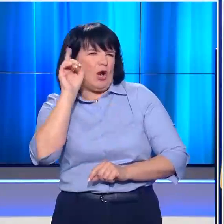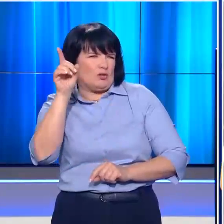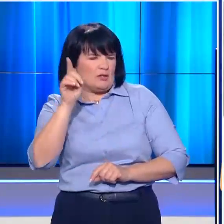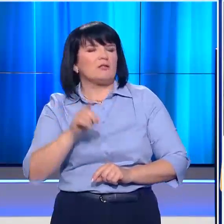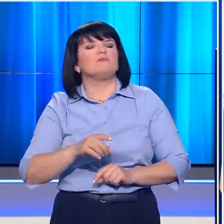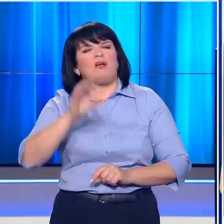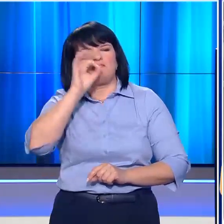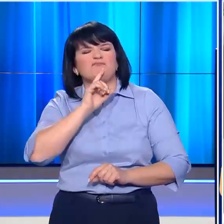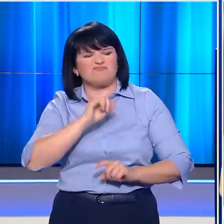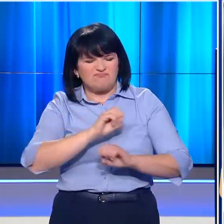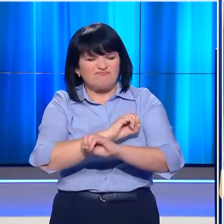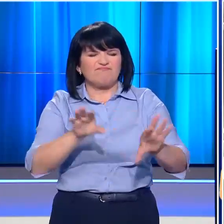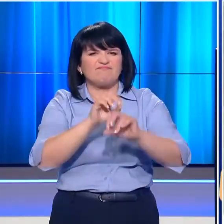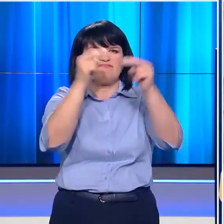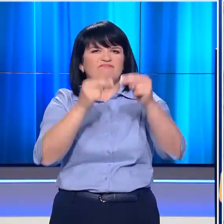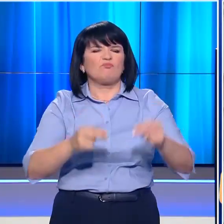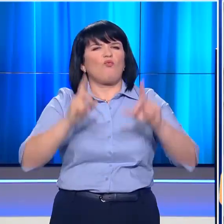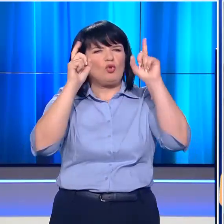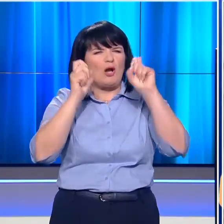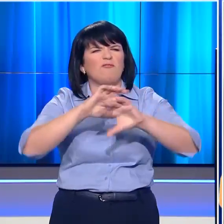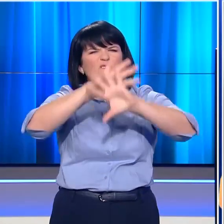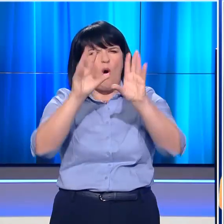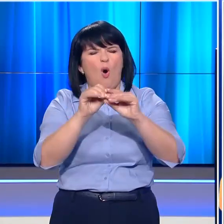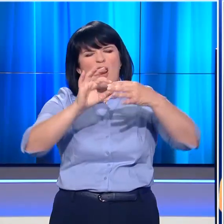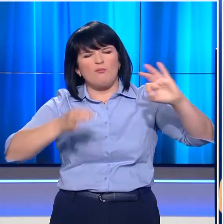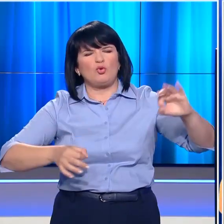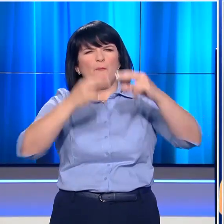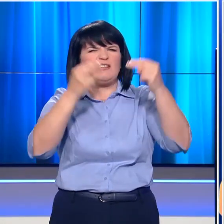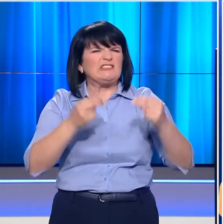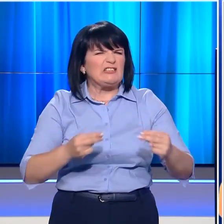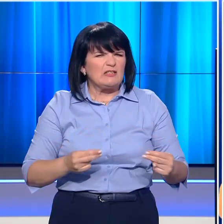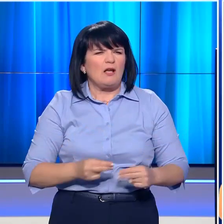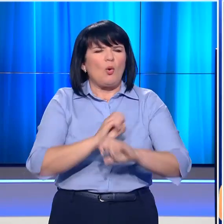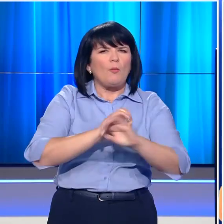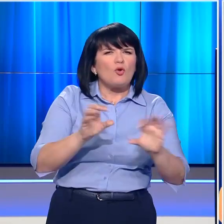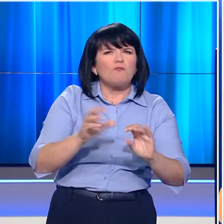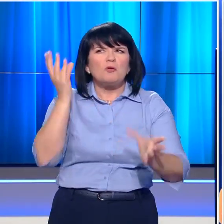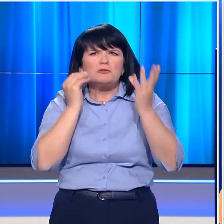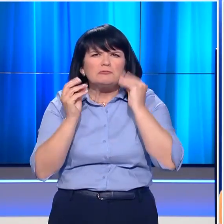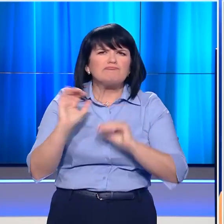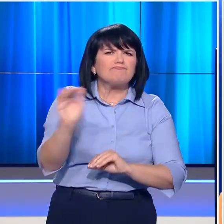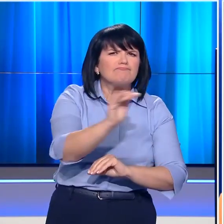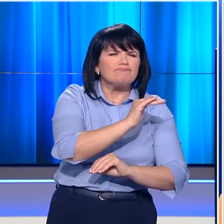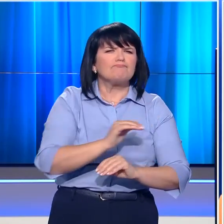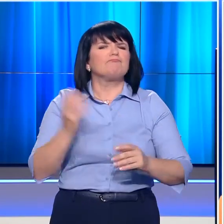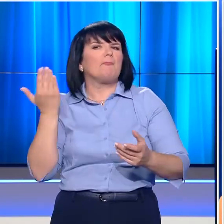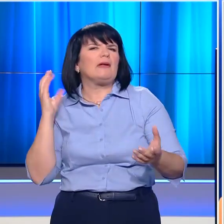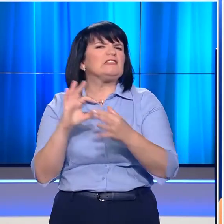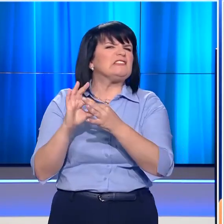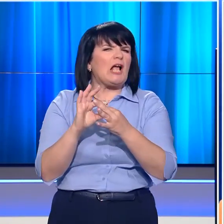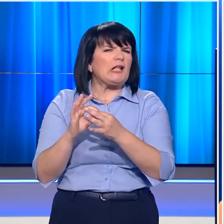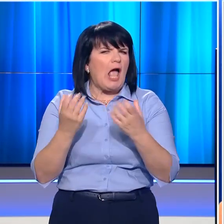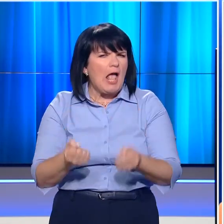αρχές προχώρησαν στη δημοσιοποίηση των στοιχείων της 33χρονης, αναζητώντας πληροφορίες για τη δράση της, αλλά και για άτομα που